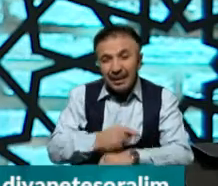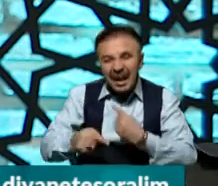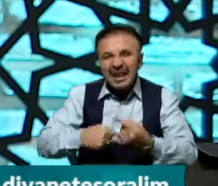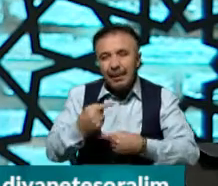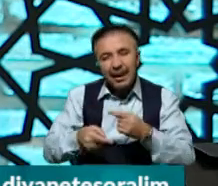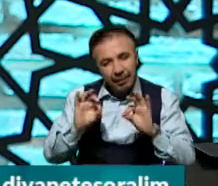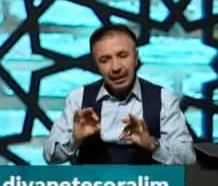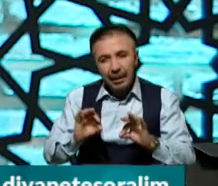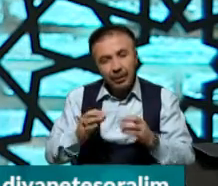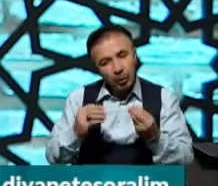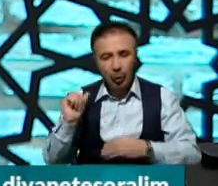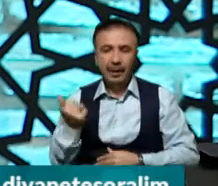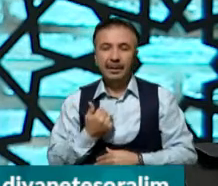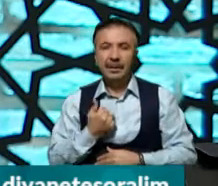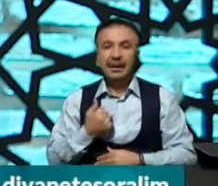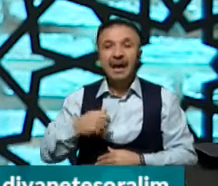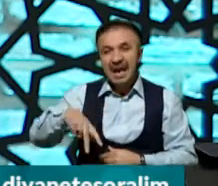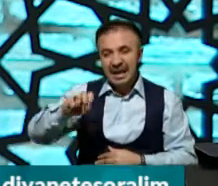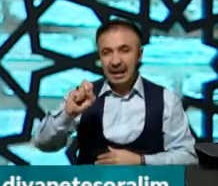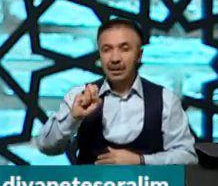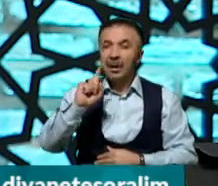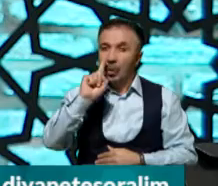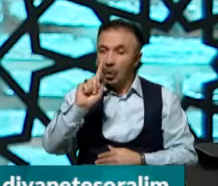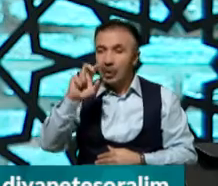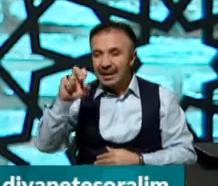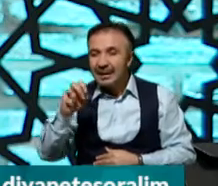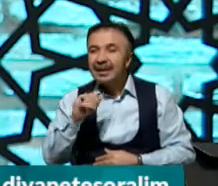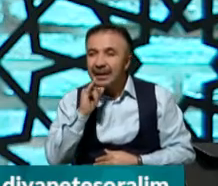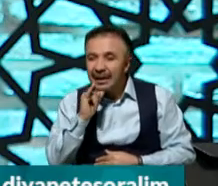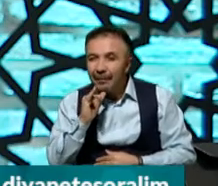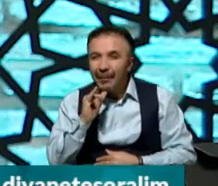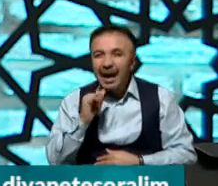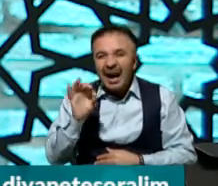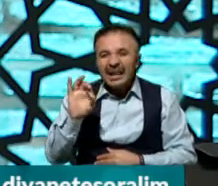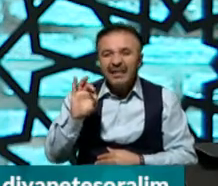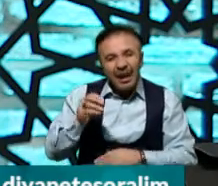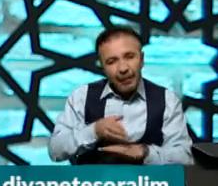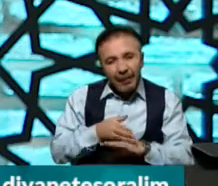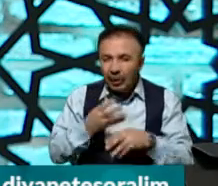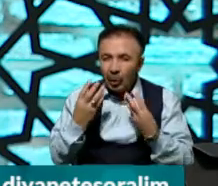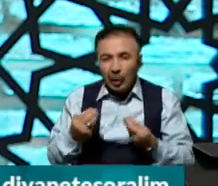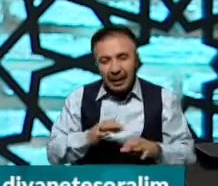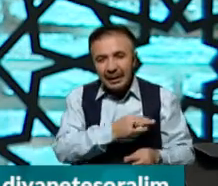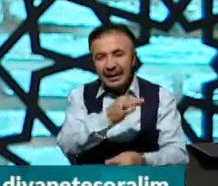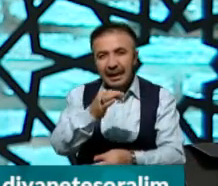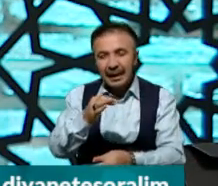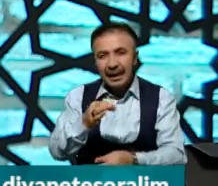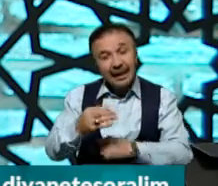Peki 80.18 gram altın veya değerinde malı olanlara bu cihetten yardım edebilir miyiz?